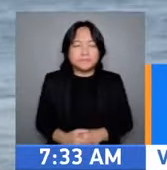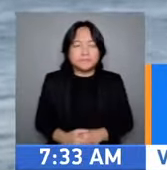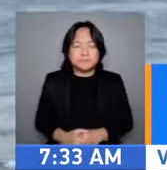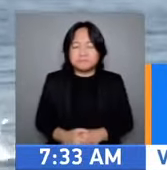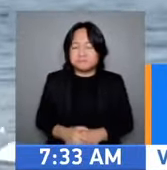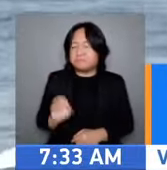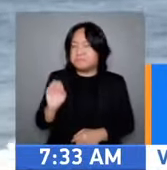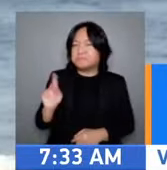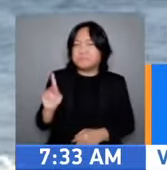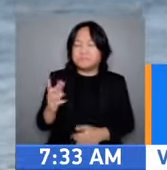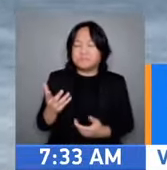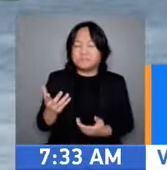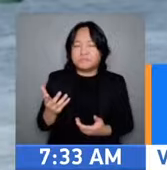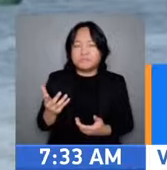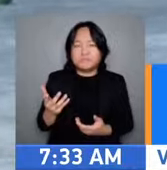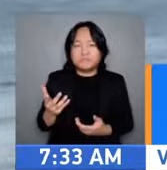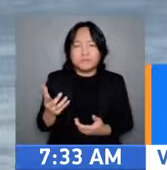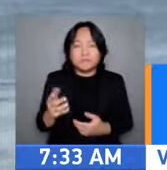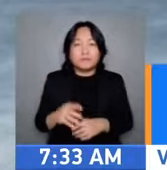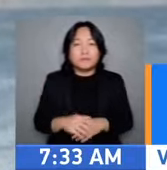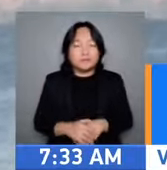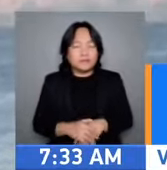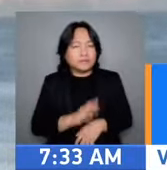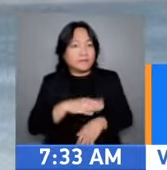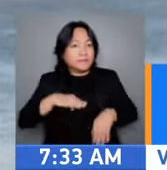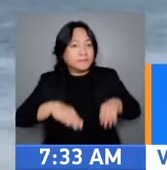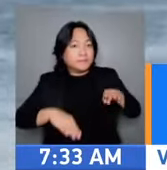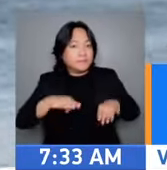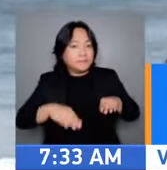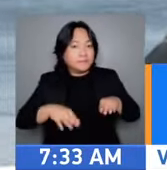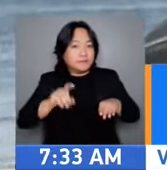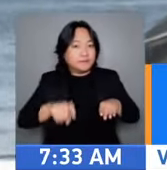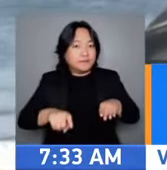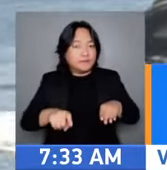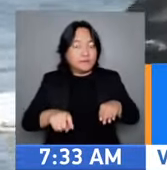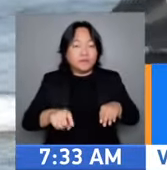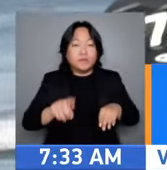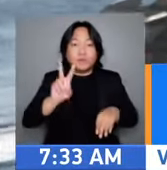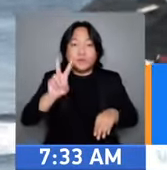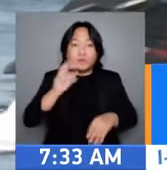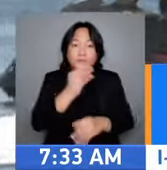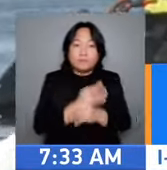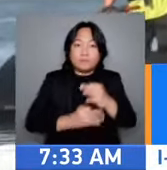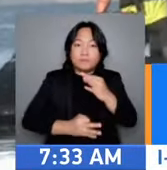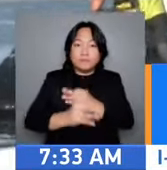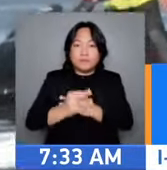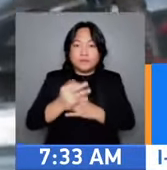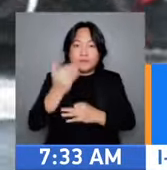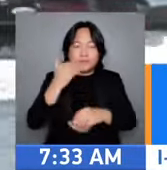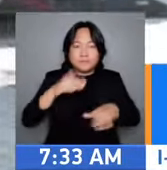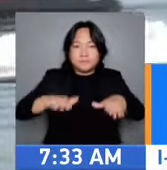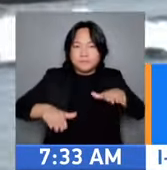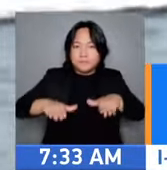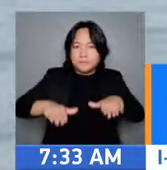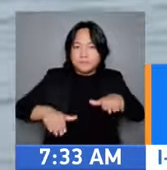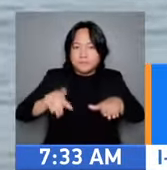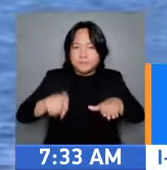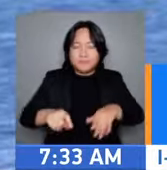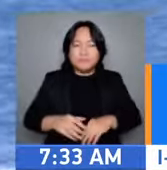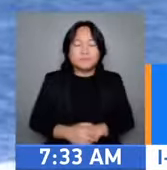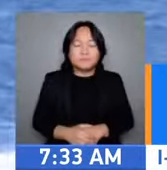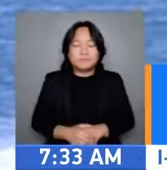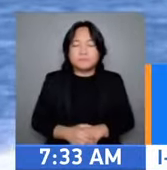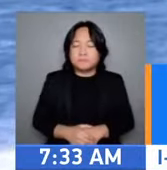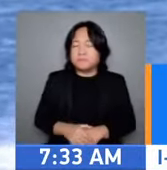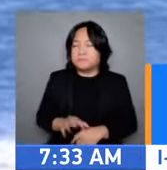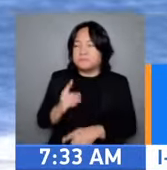nakaganito. Dapat nakaganito. Tapos yung pag-balance po ng flyboard, ma'am, kailangan yung dalawang paa po natin, ganito lang po yung okay. Pag-balance. Na ang naggumagalaw lang dito, mga kapuso, ay yung paa